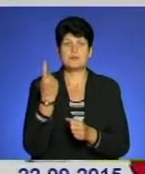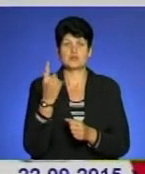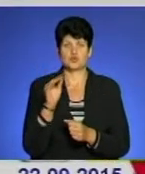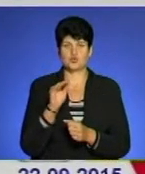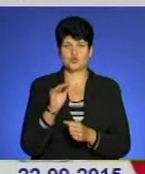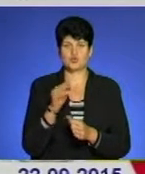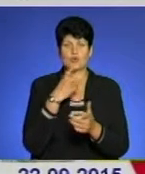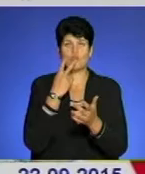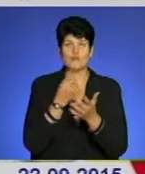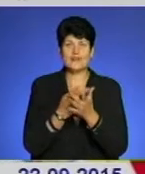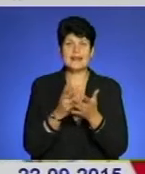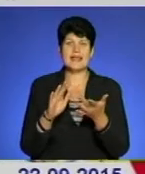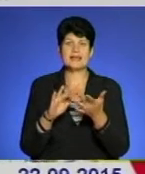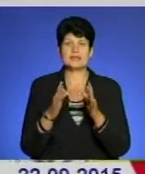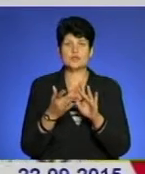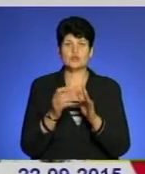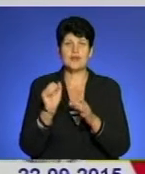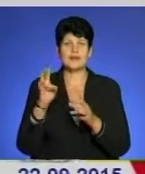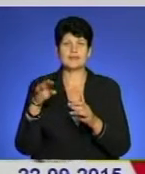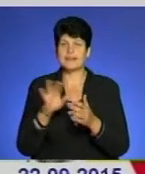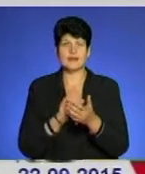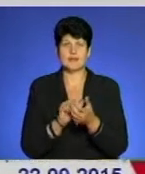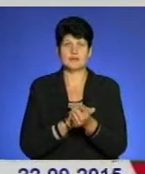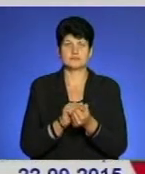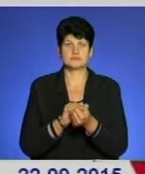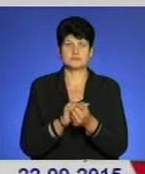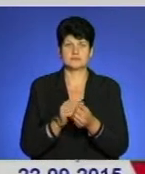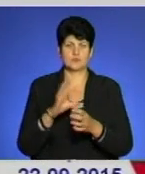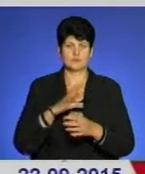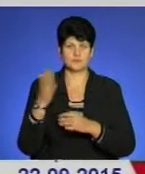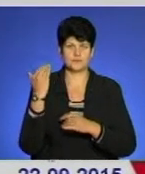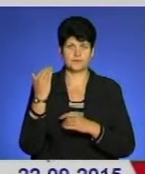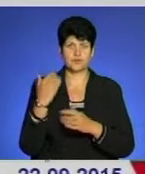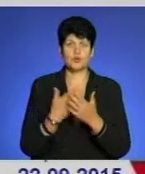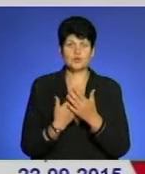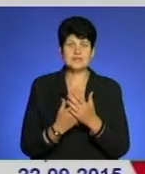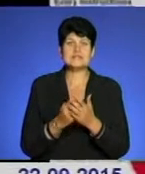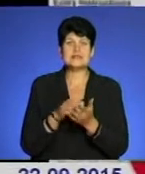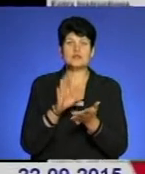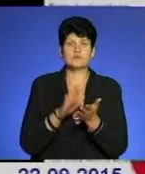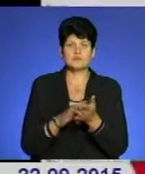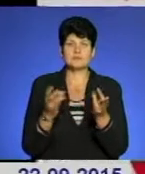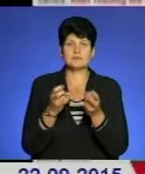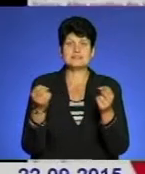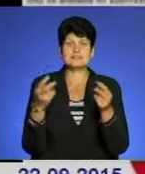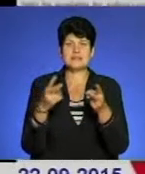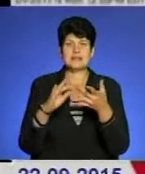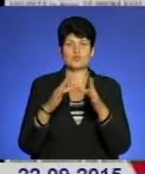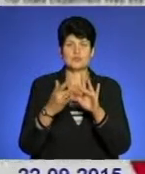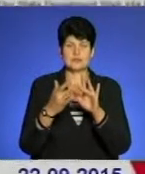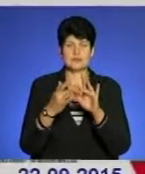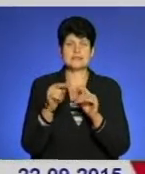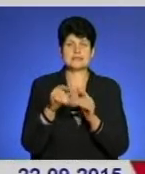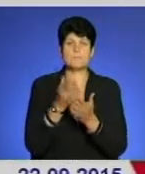жовтня у вигляді електронної анкети, а не паперової, як це було раніше. Тобто зареєструватися потрібно на спеціальному сайті.